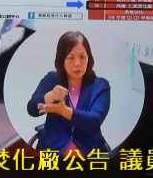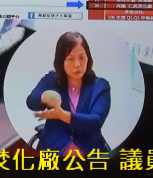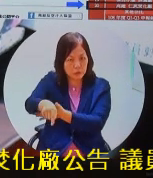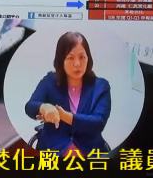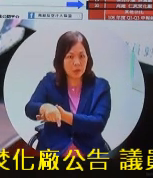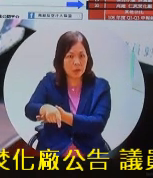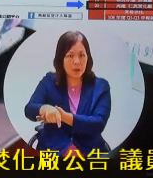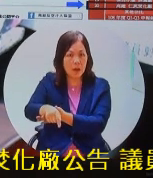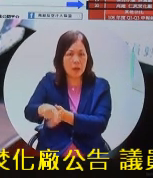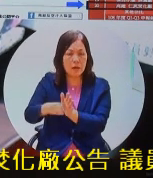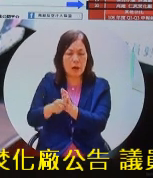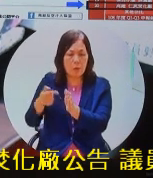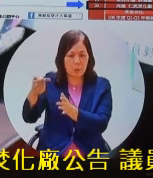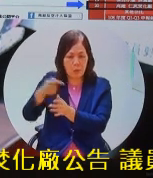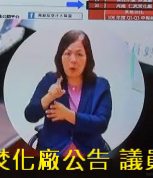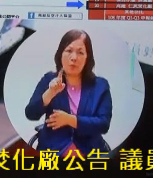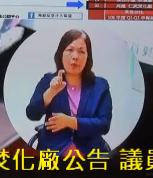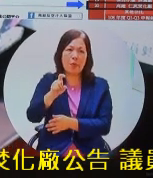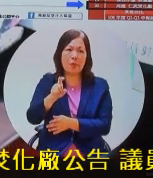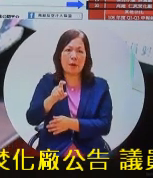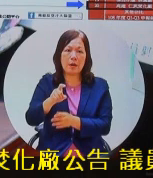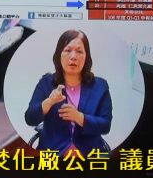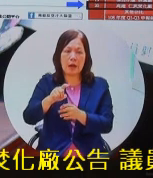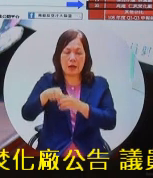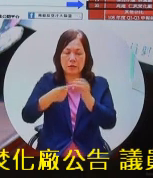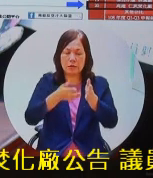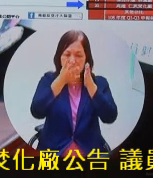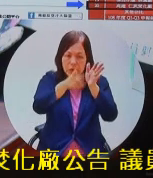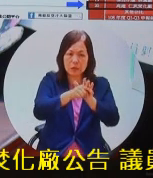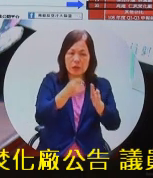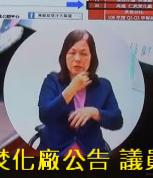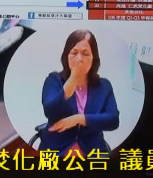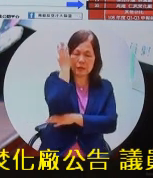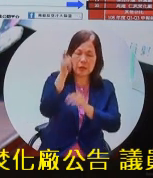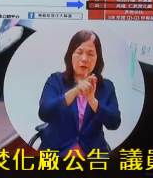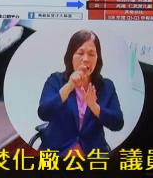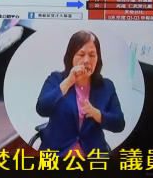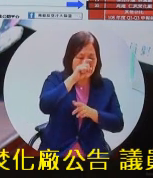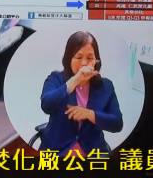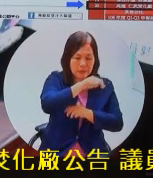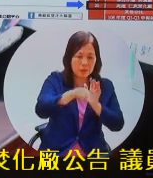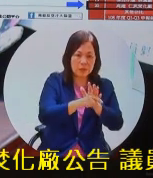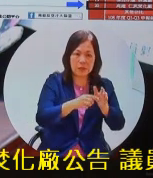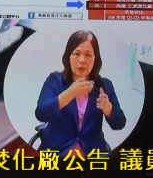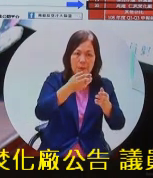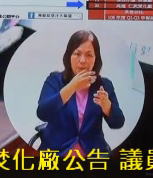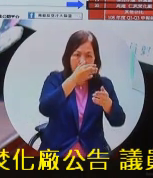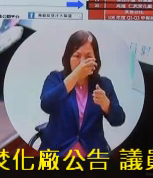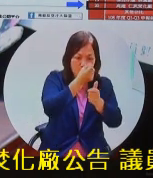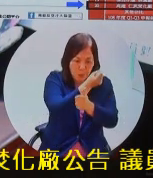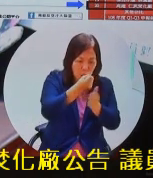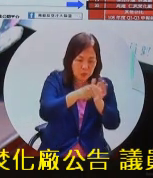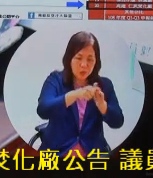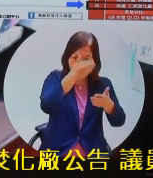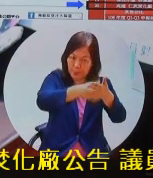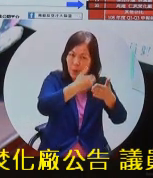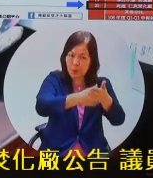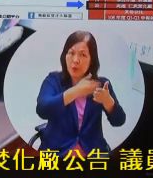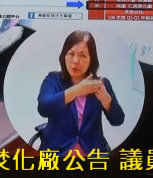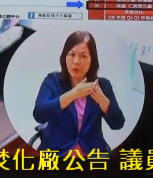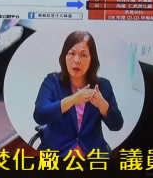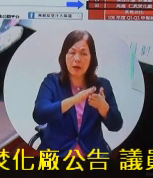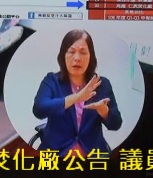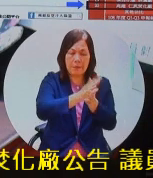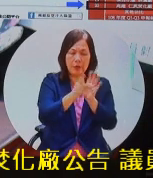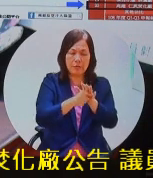的减量的情况底下，只有从公营的这个垃圾减量，减少空的排放，它才能够做出一点